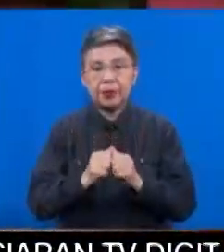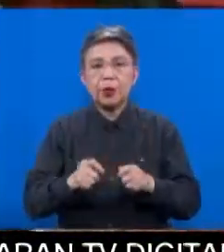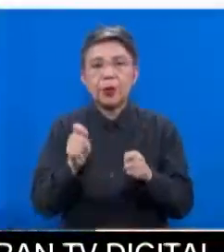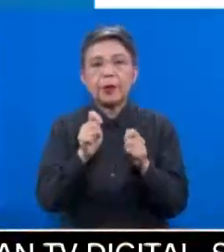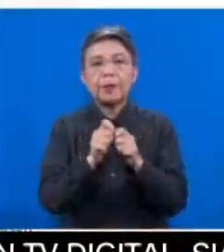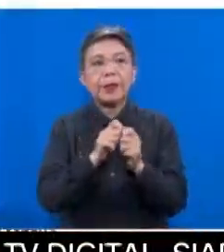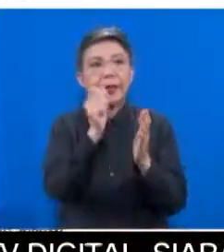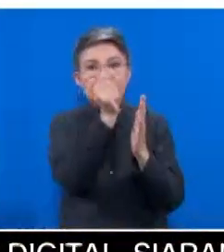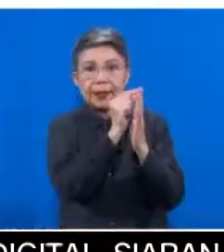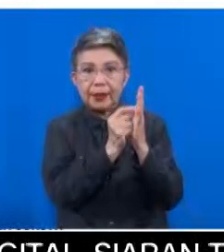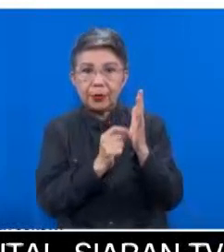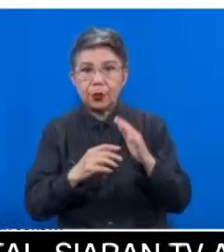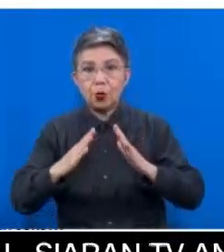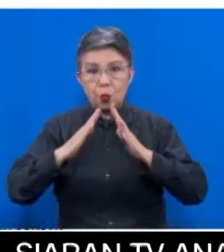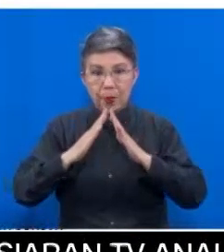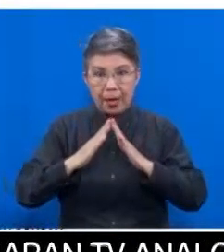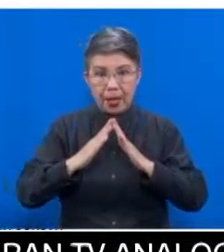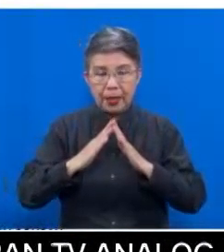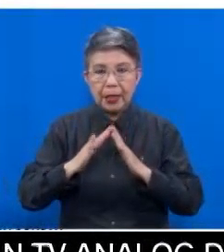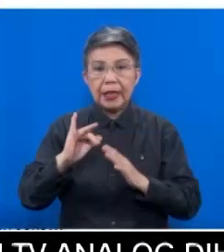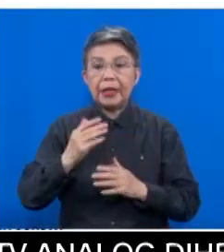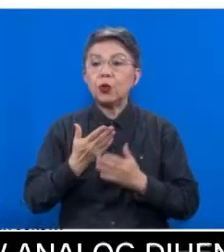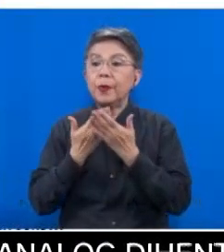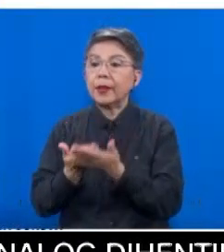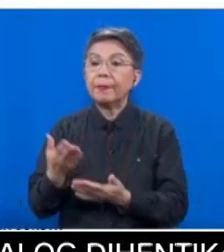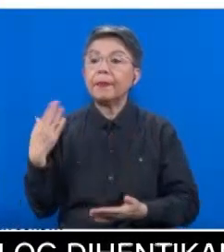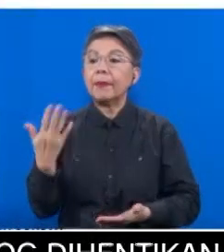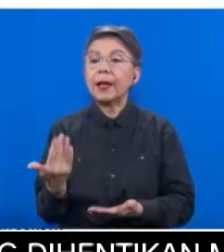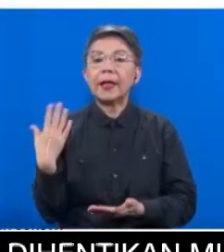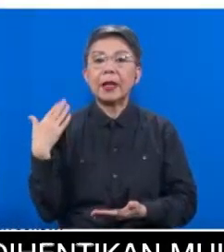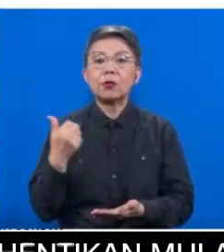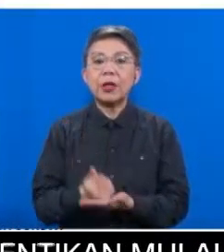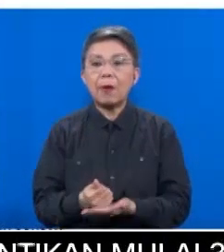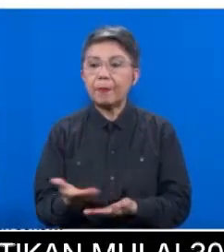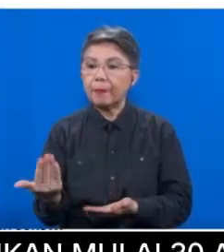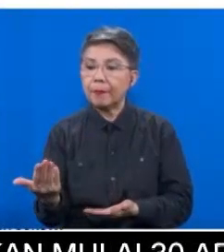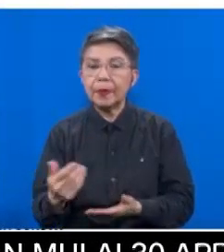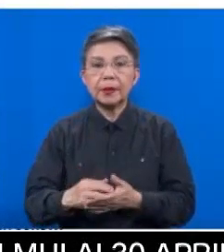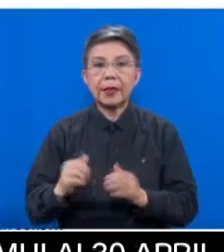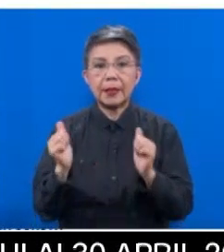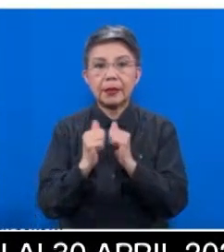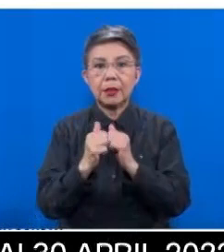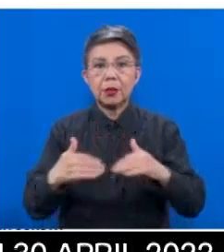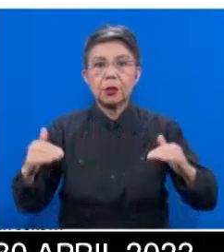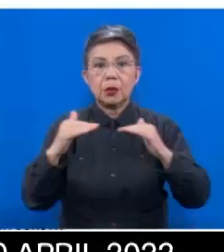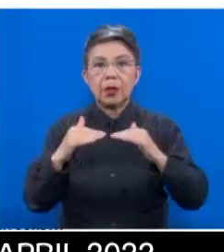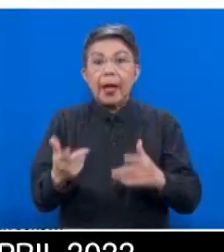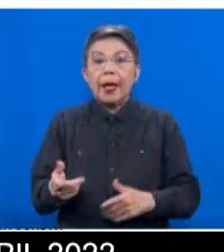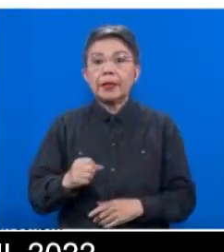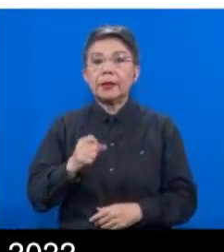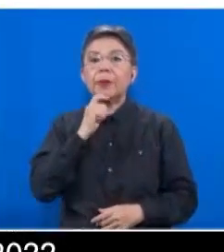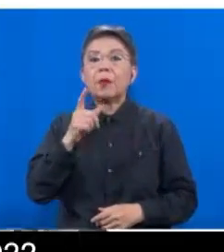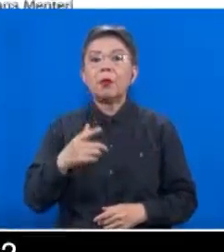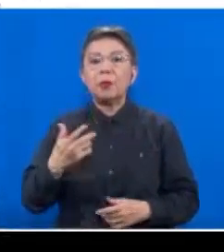interior. Ributan terjadi saat Iko meminta pertanggungjawaban atas pekerjaan sesuai dengan kesepakatan hingga diduga melakukan